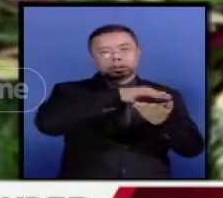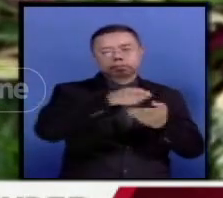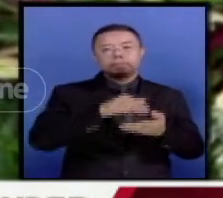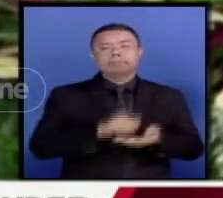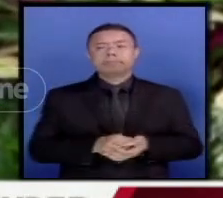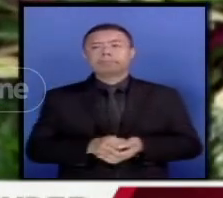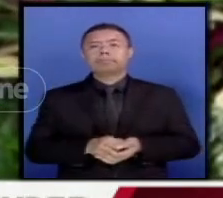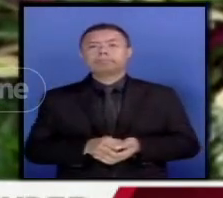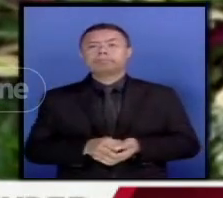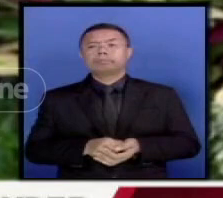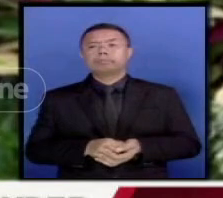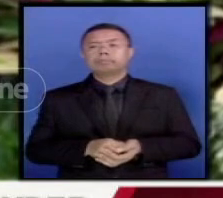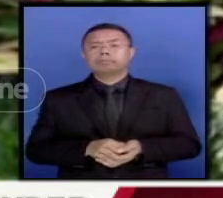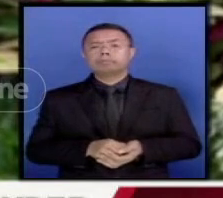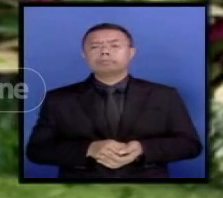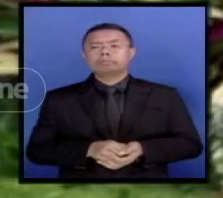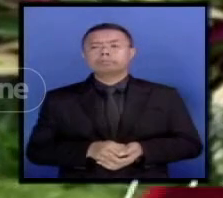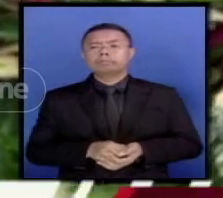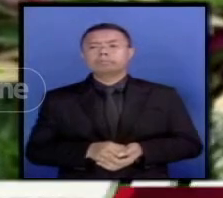Secara efektif dan akuntabel.